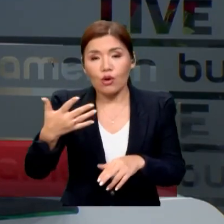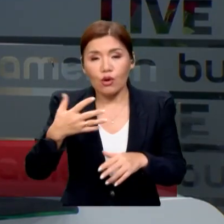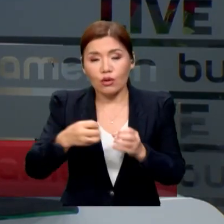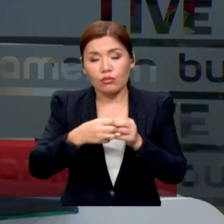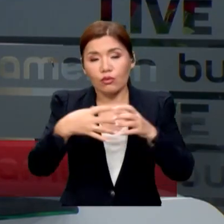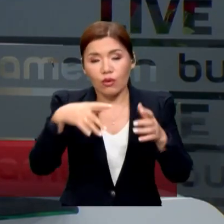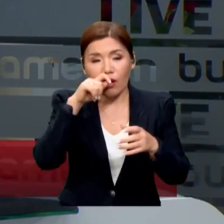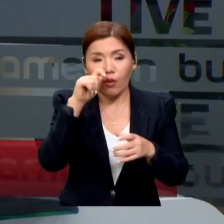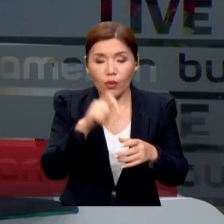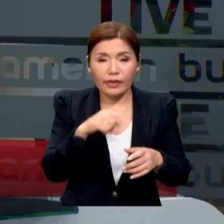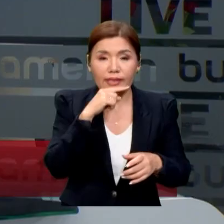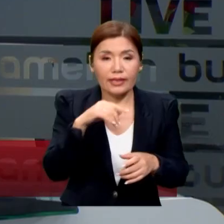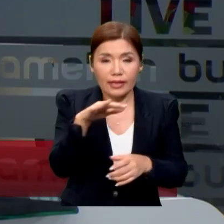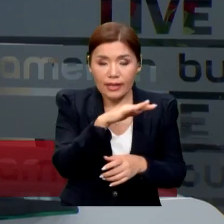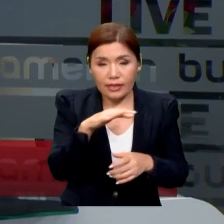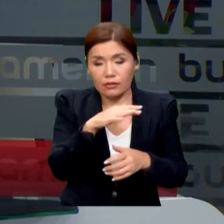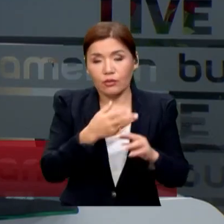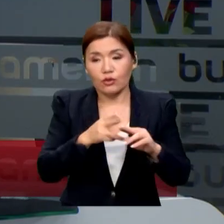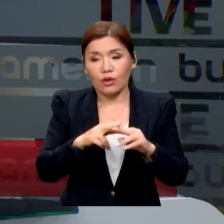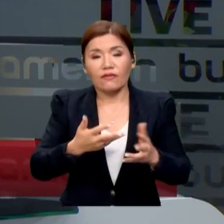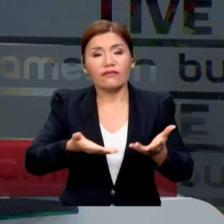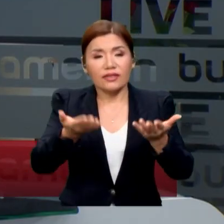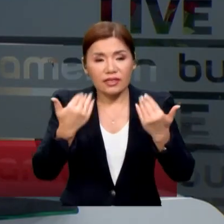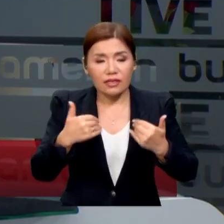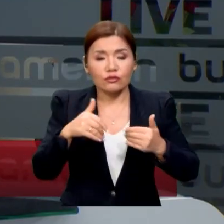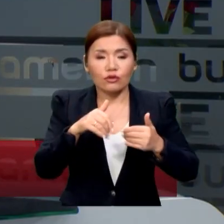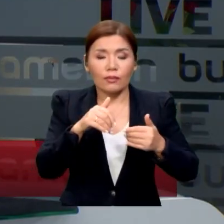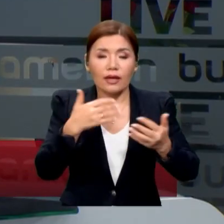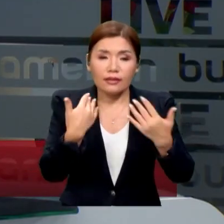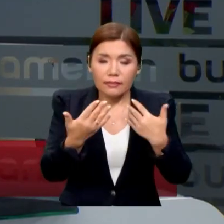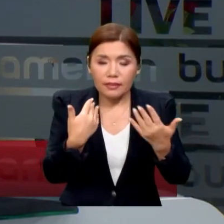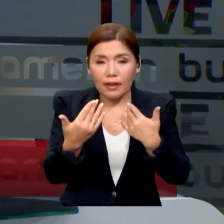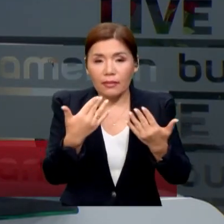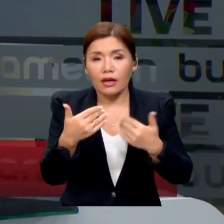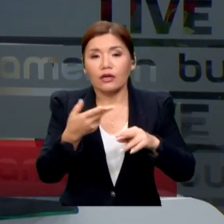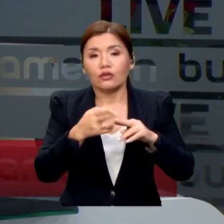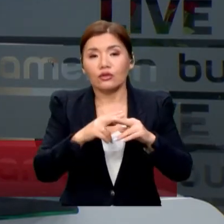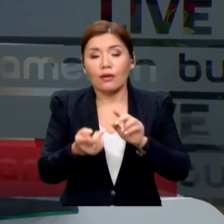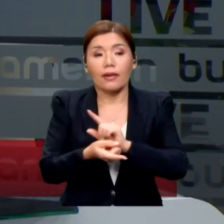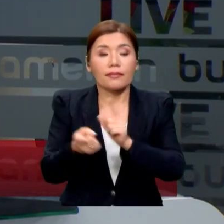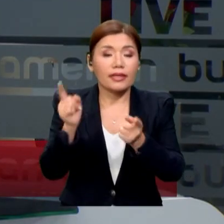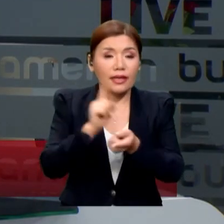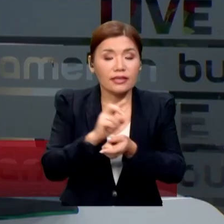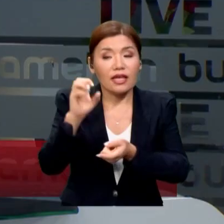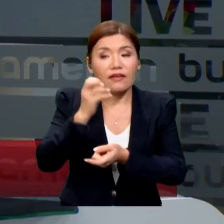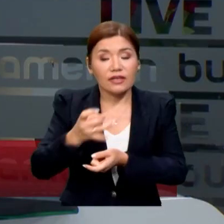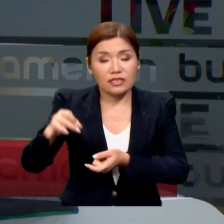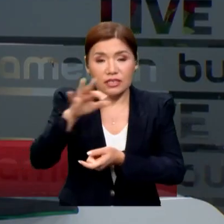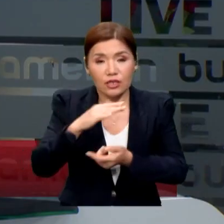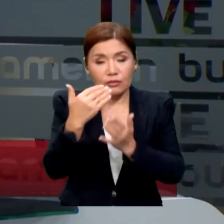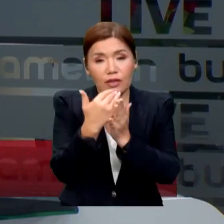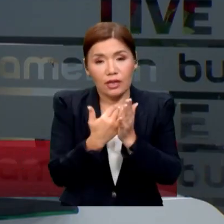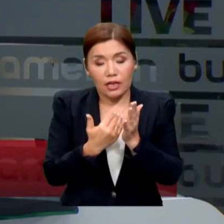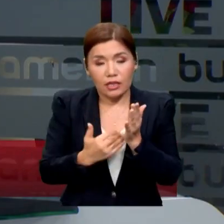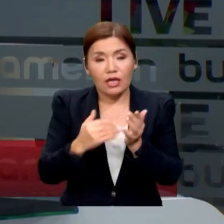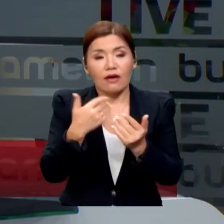между Украиной и Россией. Орбан призвал стороны к конструктивному диалогу, в частности, поменять странам Евросоюза стратегию в